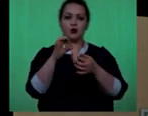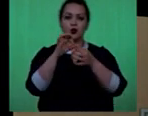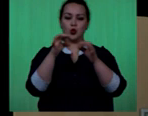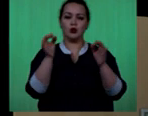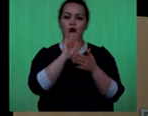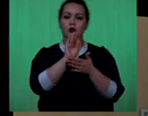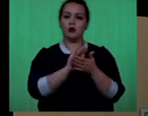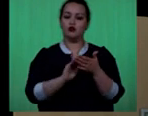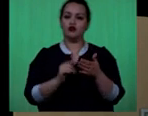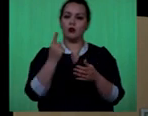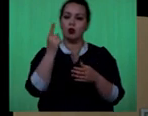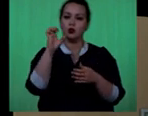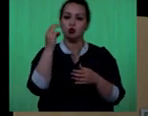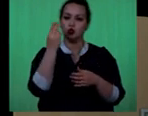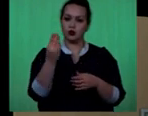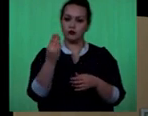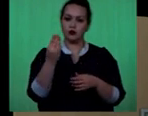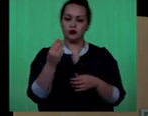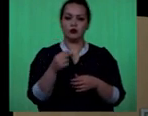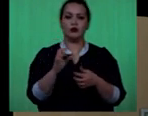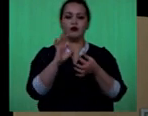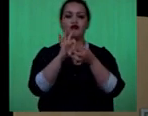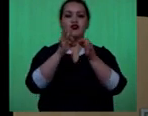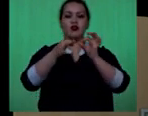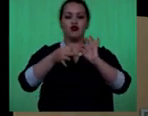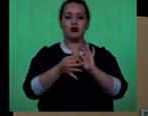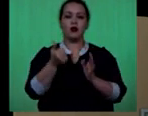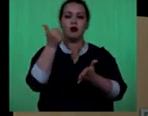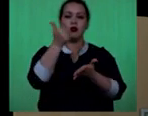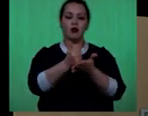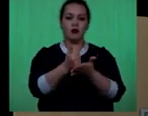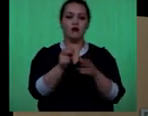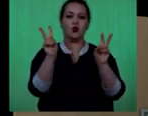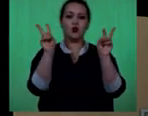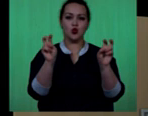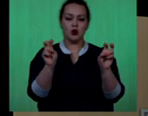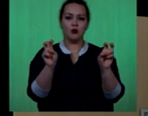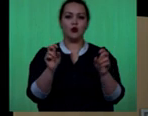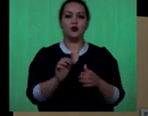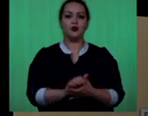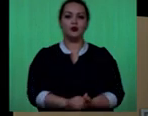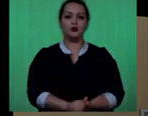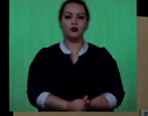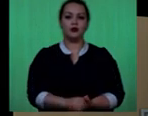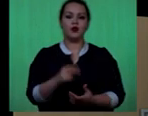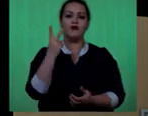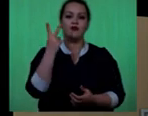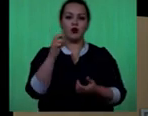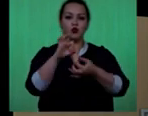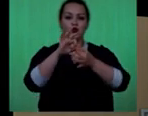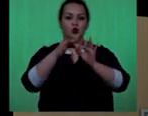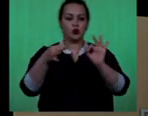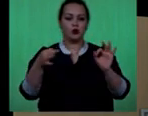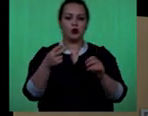запишем одно существительное выражающие главную тему синквейна вторая строка